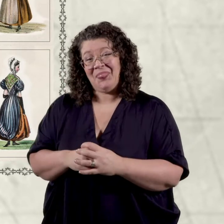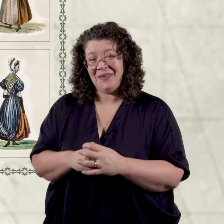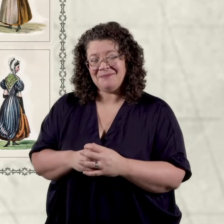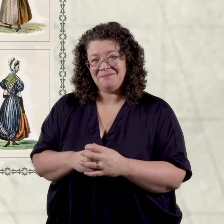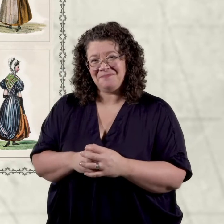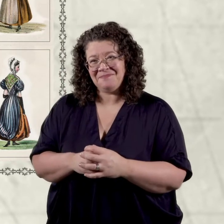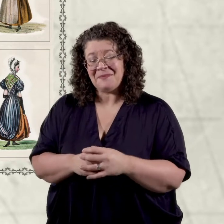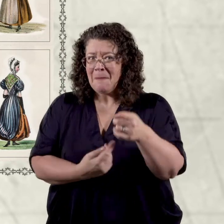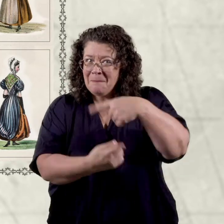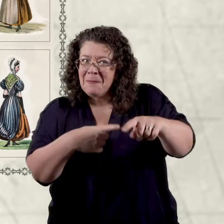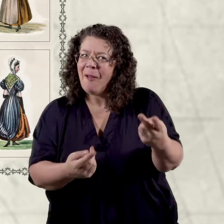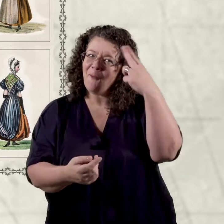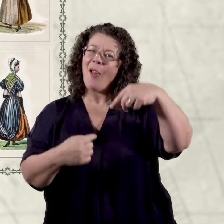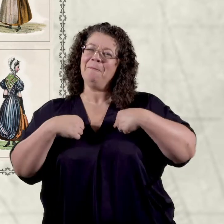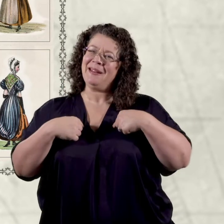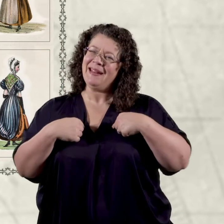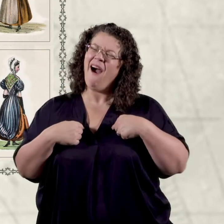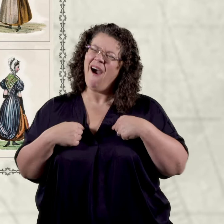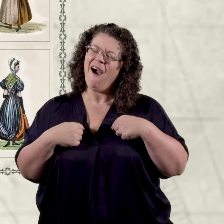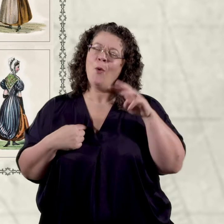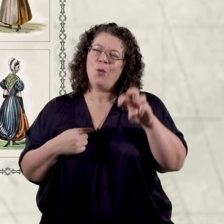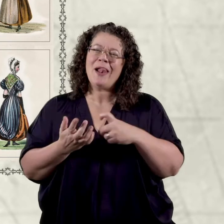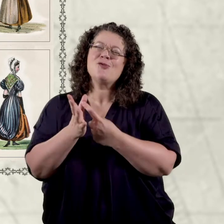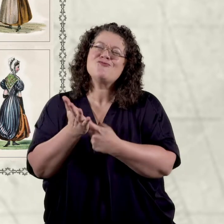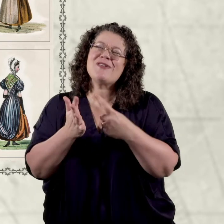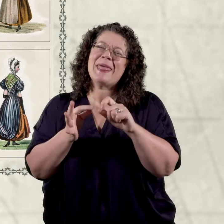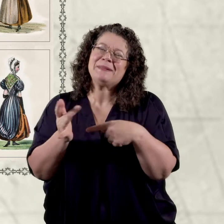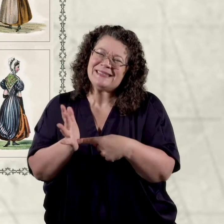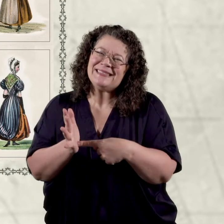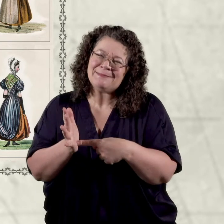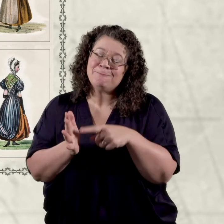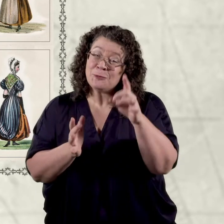Mae rhai pobl yn dweud bod un dipyn o Welsh